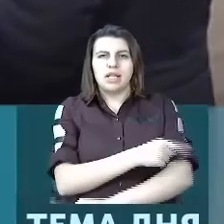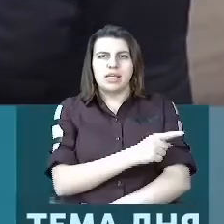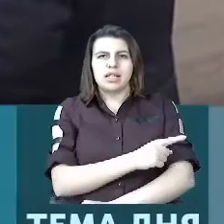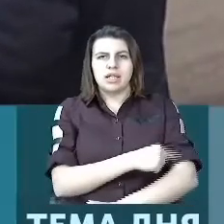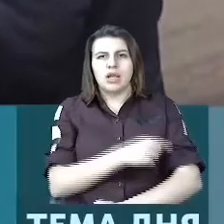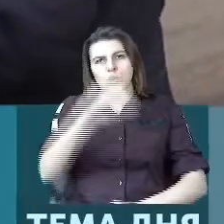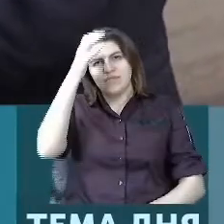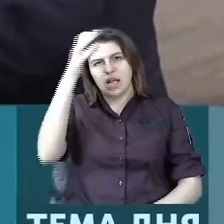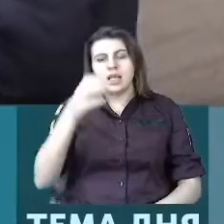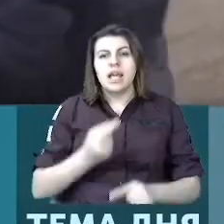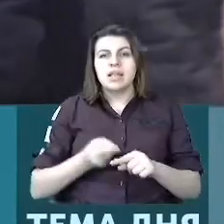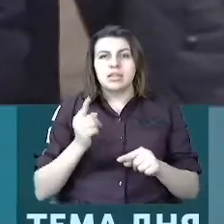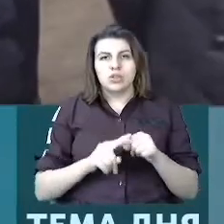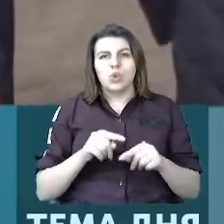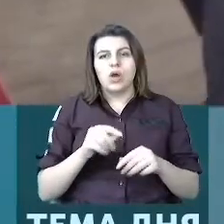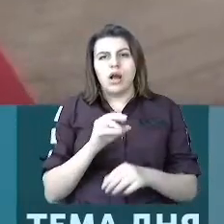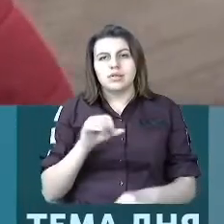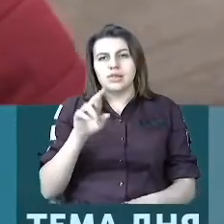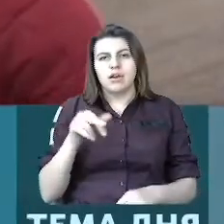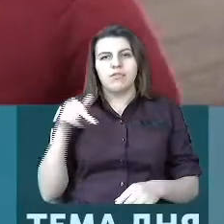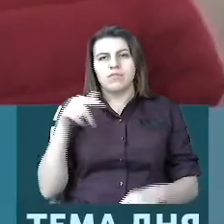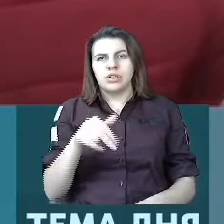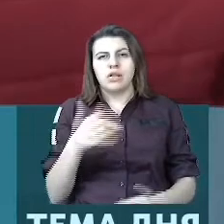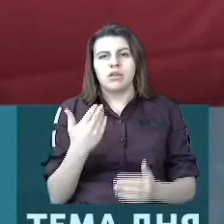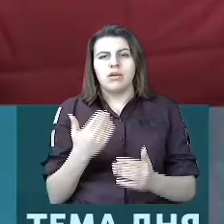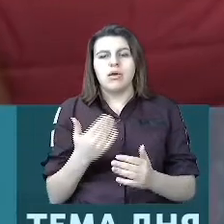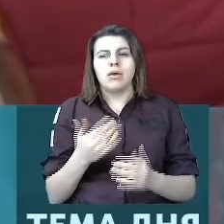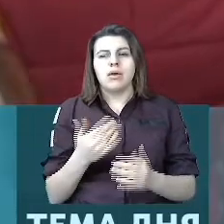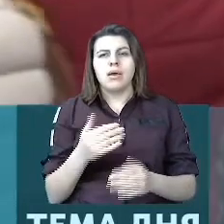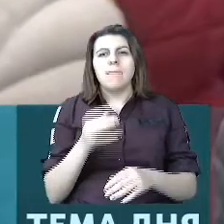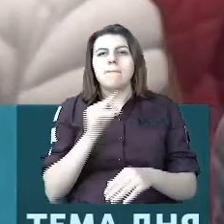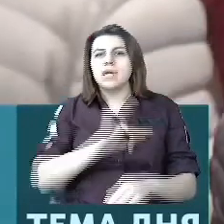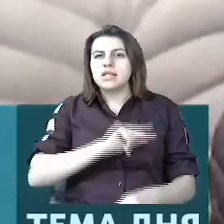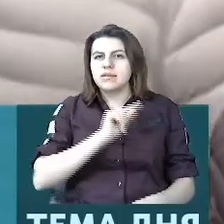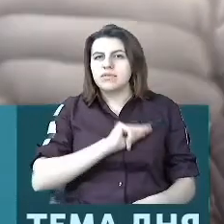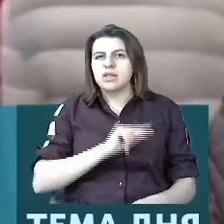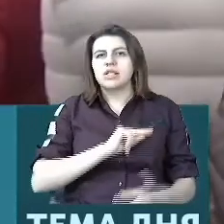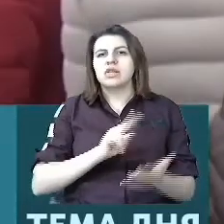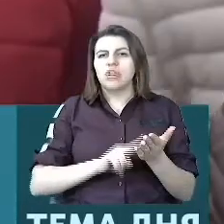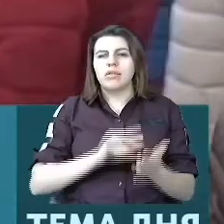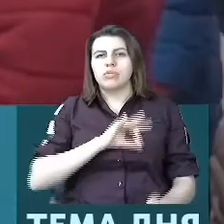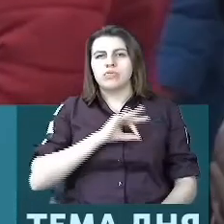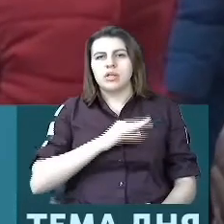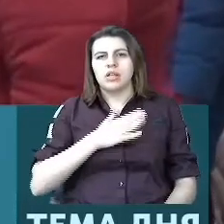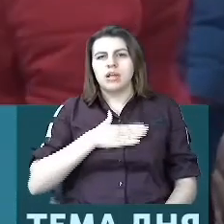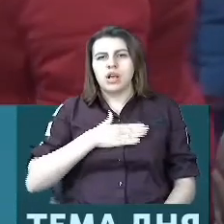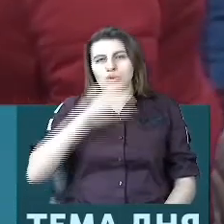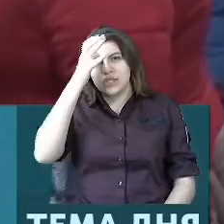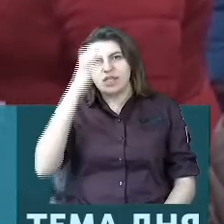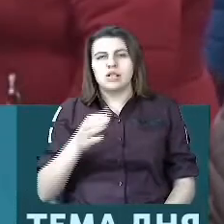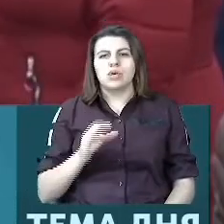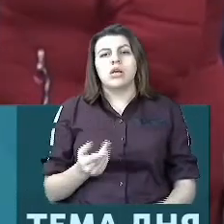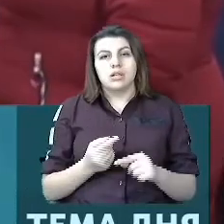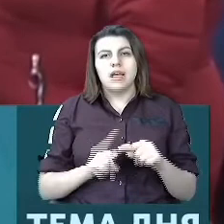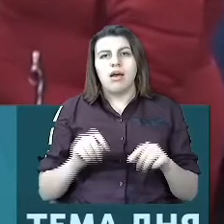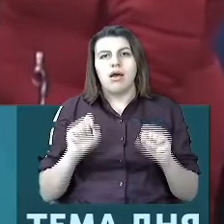10 працівників освіти, це члени профспілки нашої освітянської. Ну, акція проходить